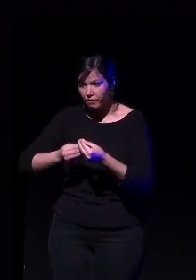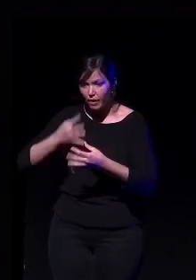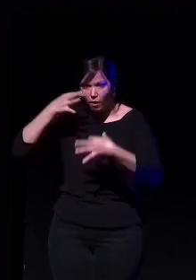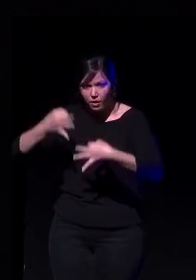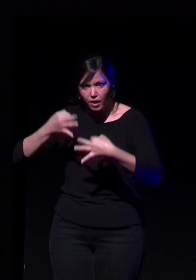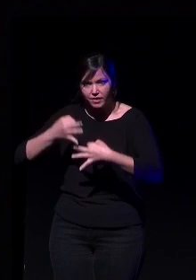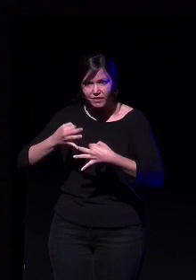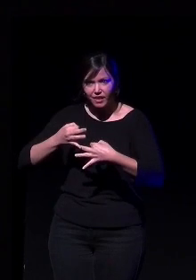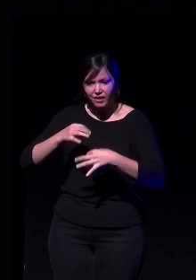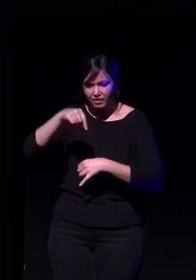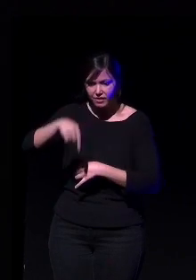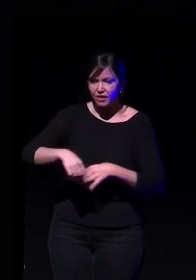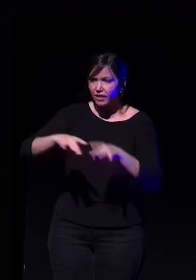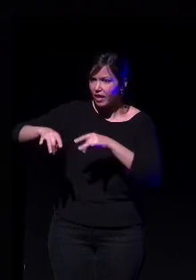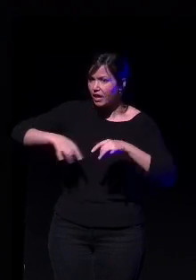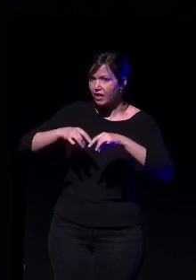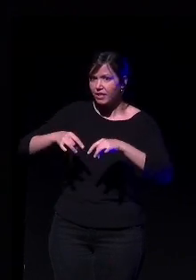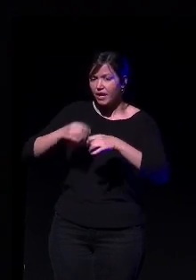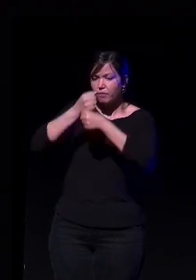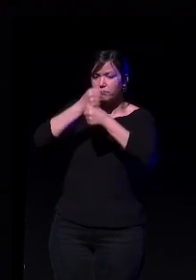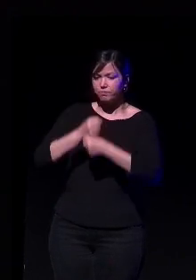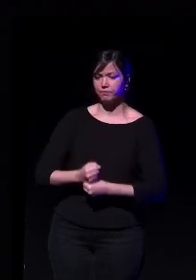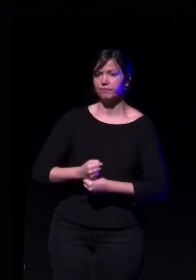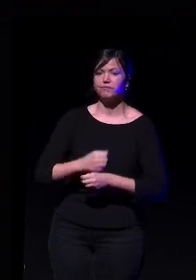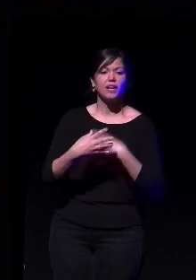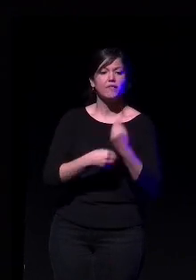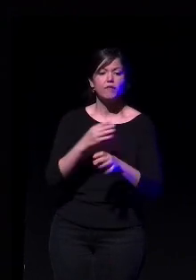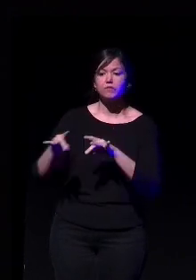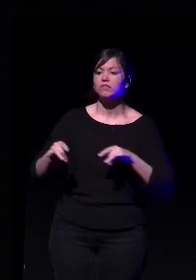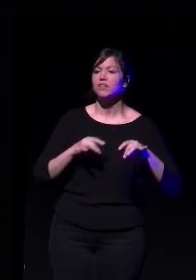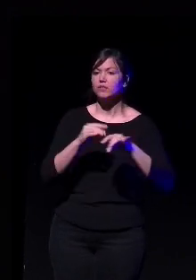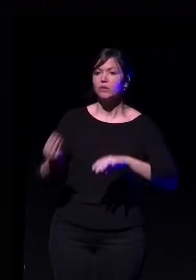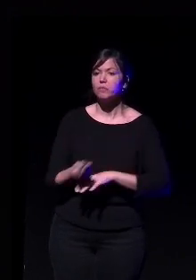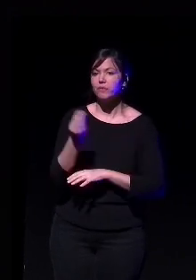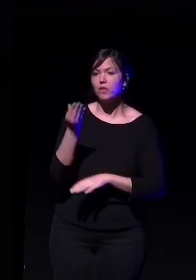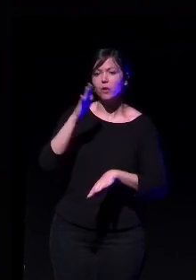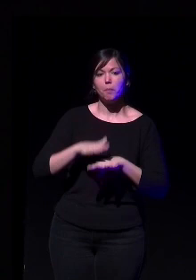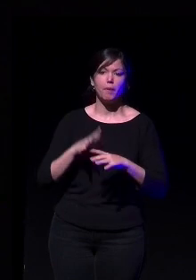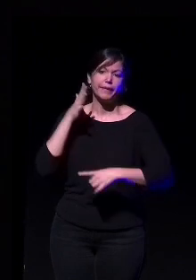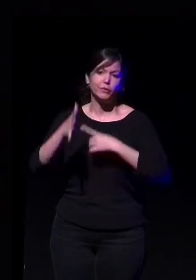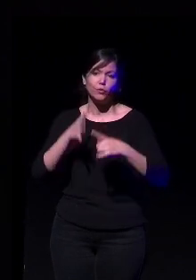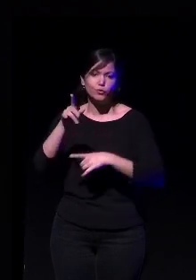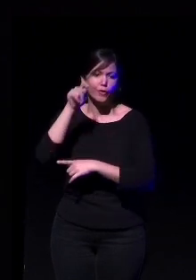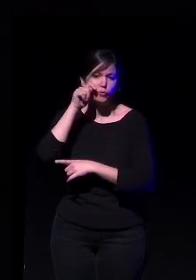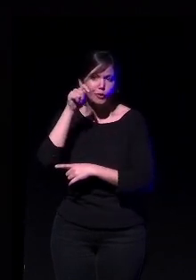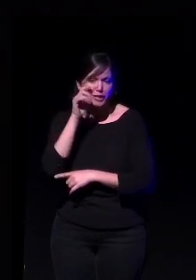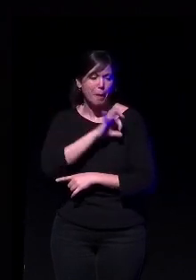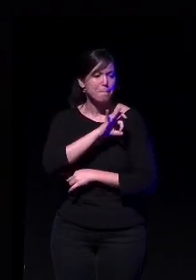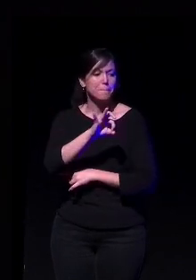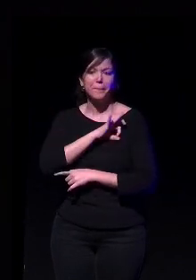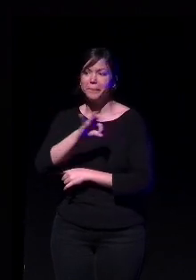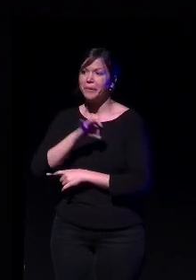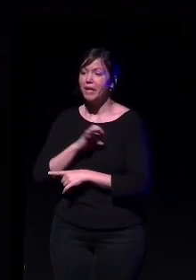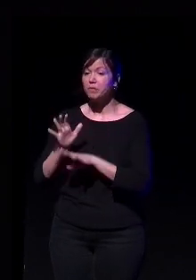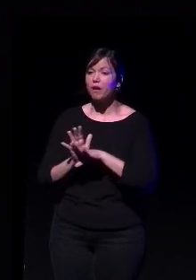permeten que abonin la nostra terra i ens facin un territori molt més fèrtil a la nostra indústria turística. Guardons que, d'una banda,